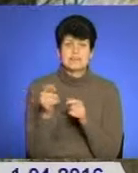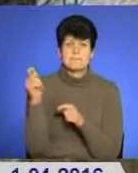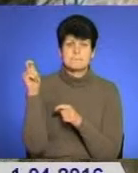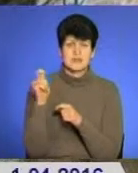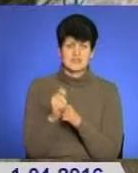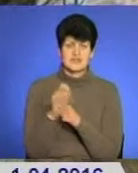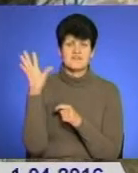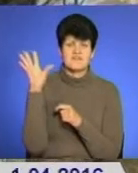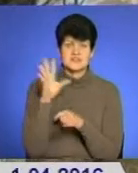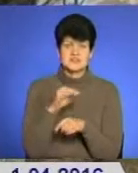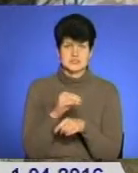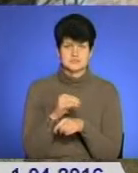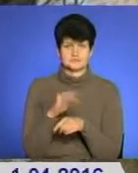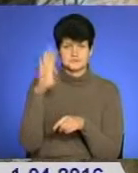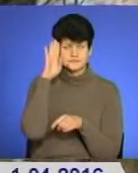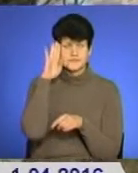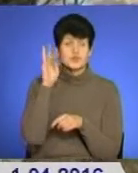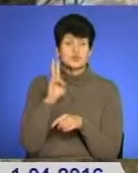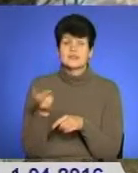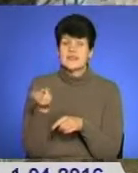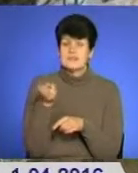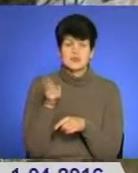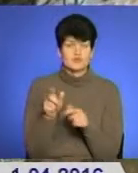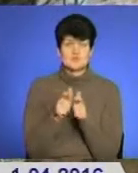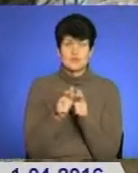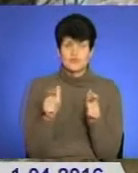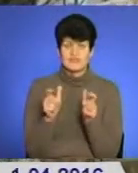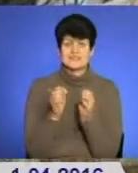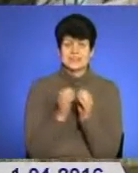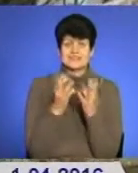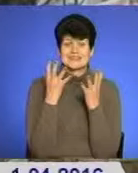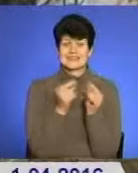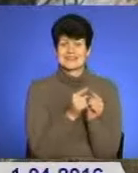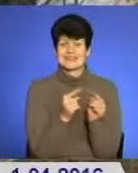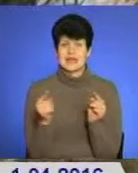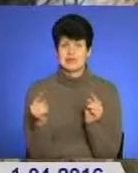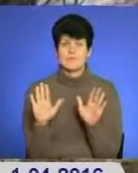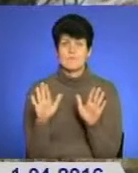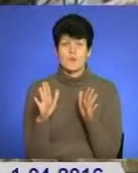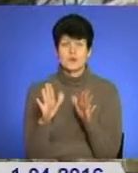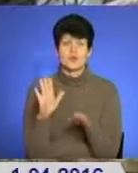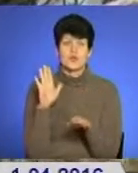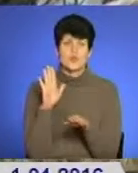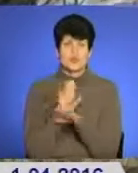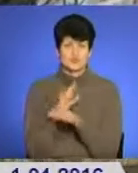прибуття всіх призивників, які не прибули за повісткою або в 10-денний термін з моменту виходу указу президента.